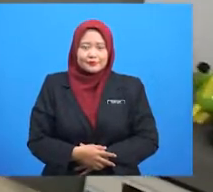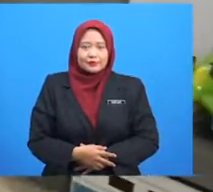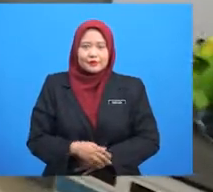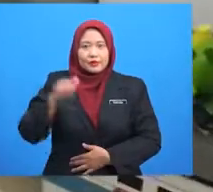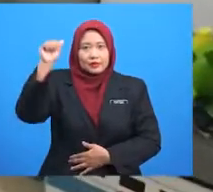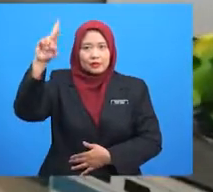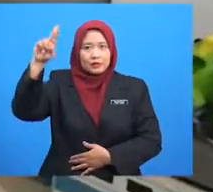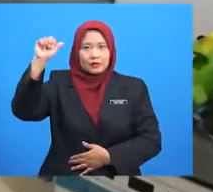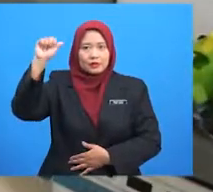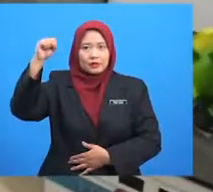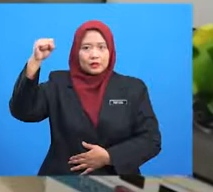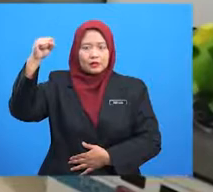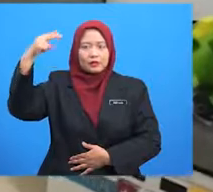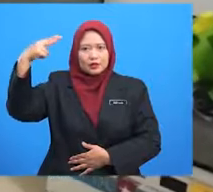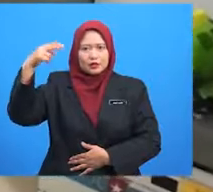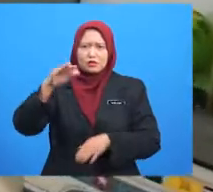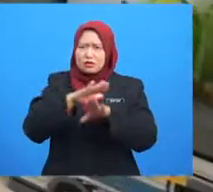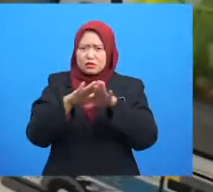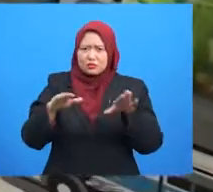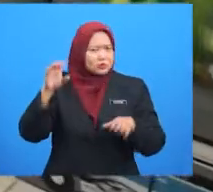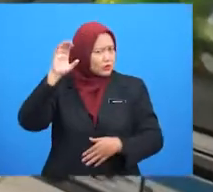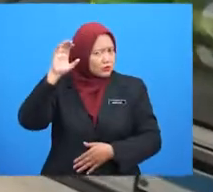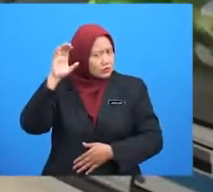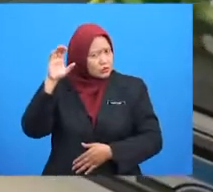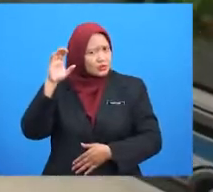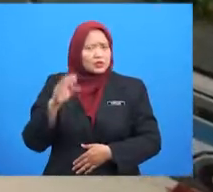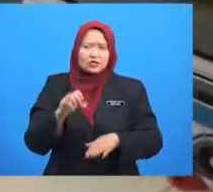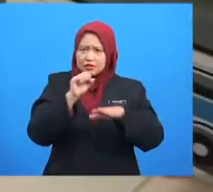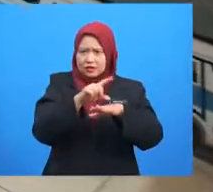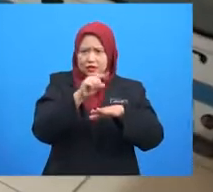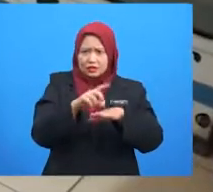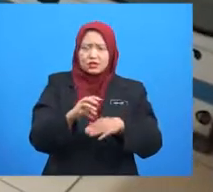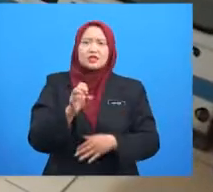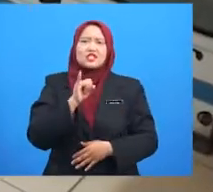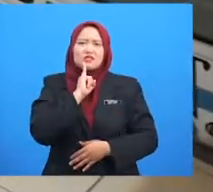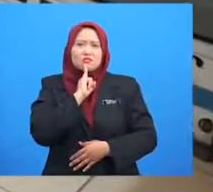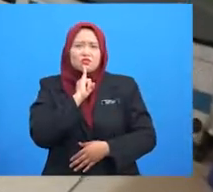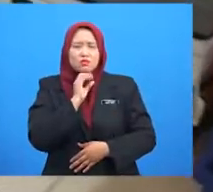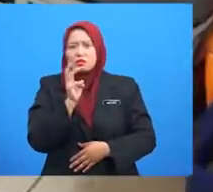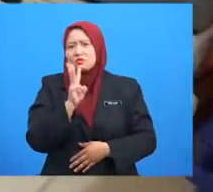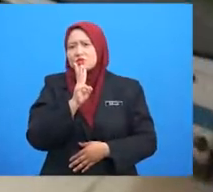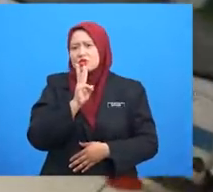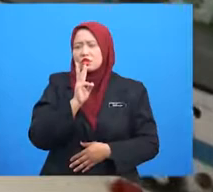Arash tidak mendengar nasihat ibunya dengan minum air di merata tempat.